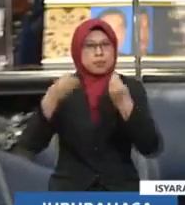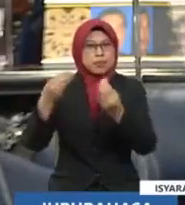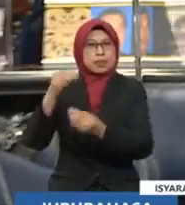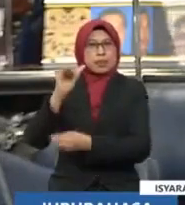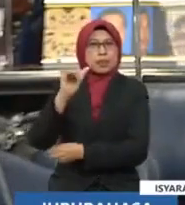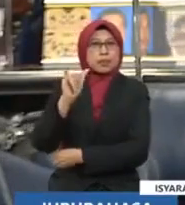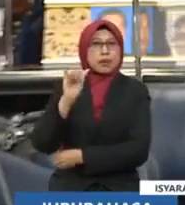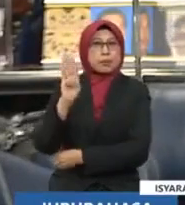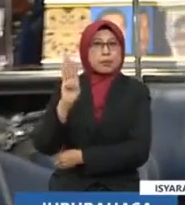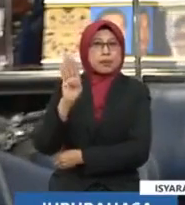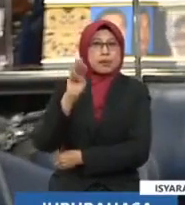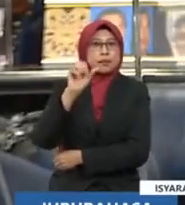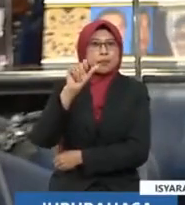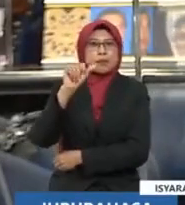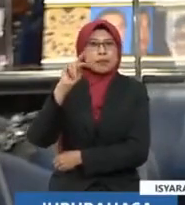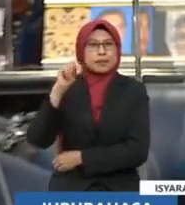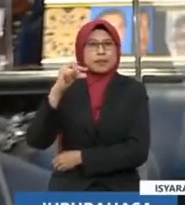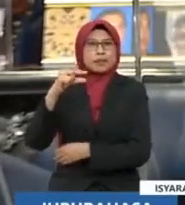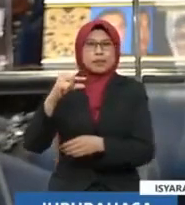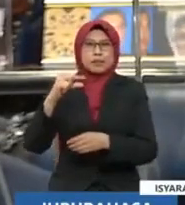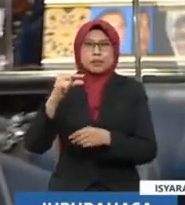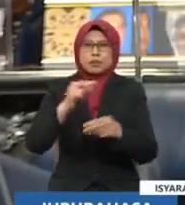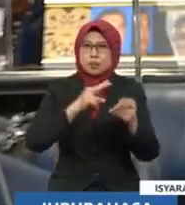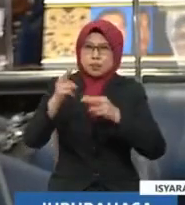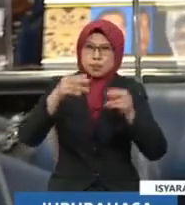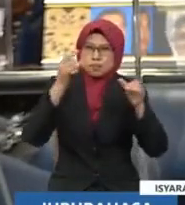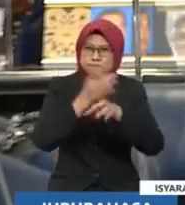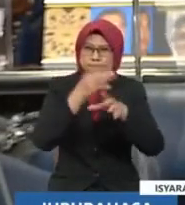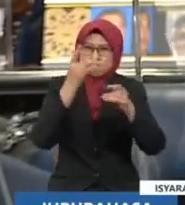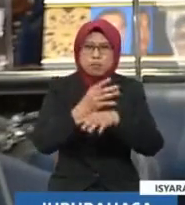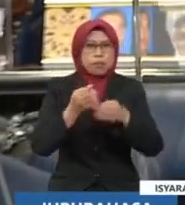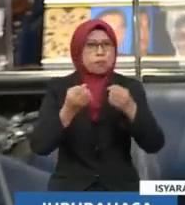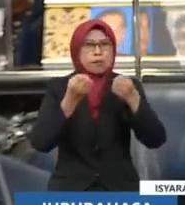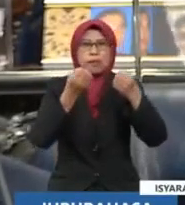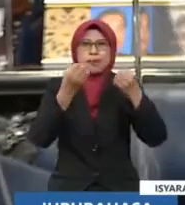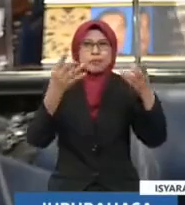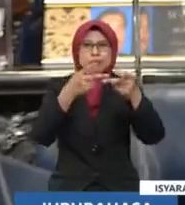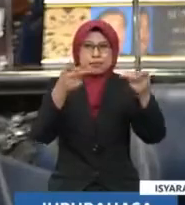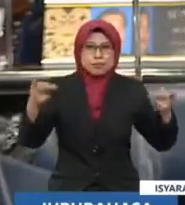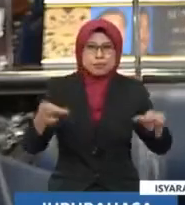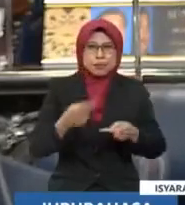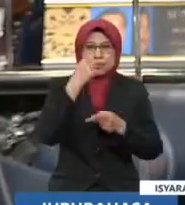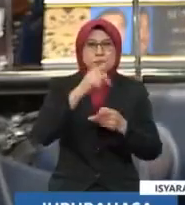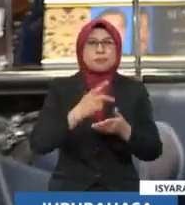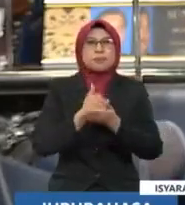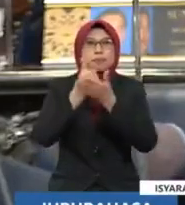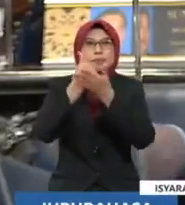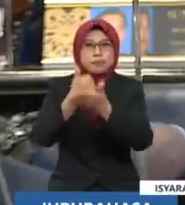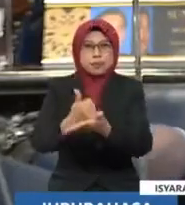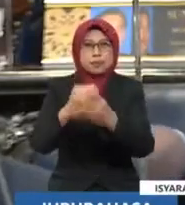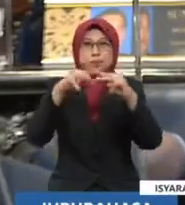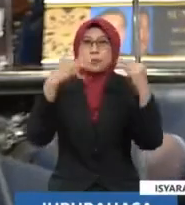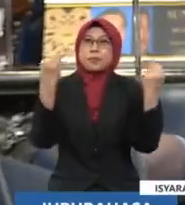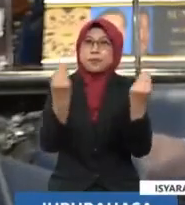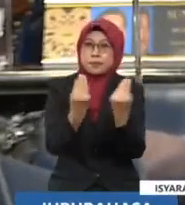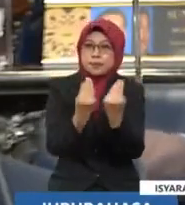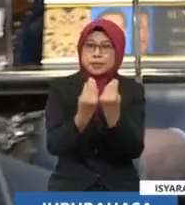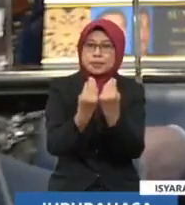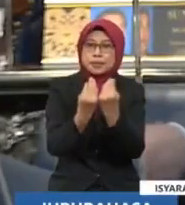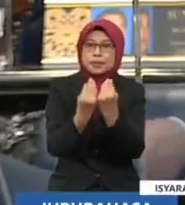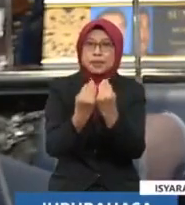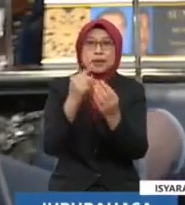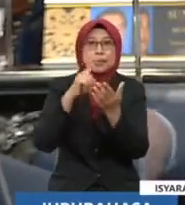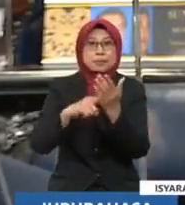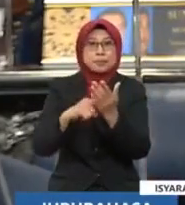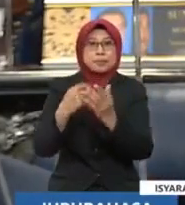Yang Berhormat Baling bahawa beliau memang bekerja keras dari segi banyak sudut untuk membantu masyarakat Baling. Dan apa yang